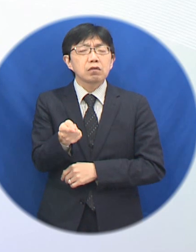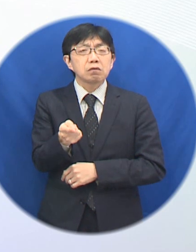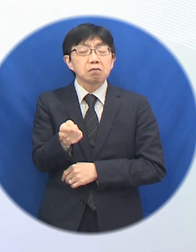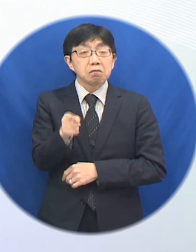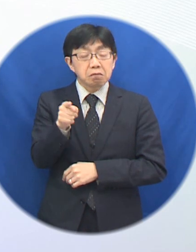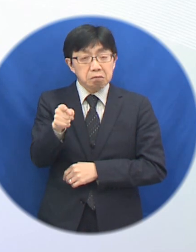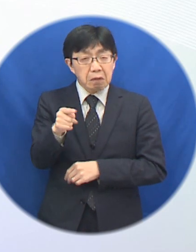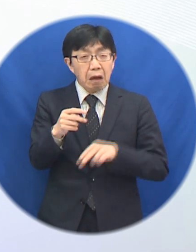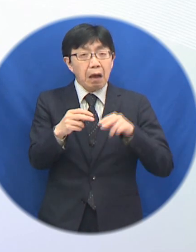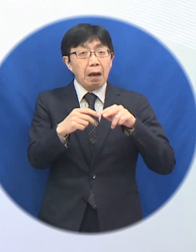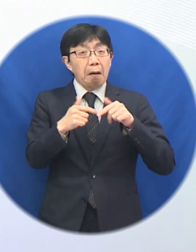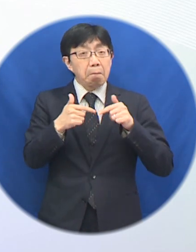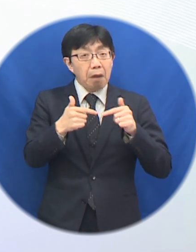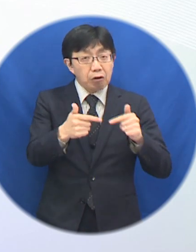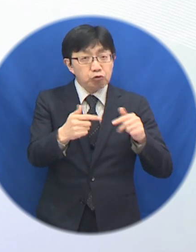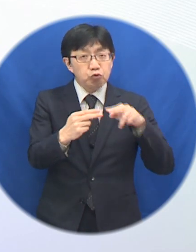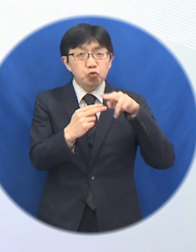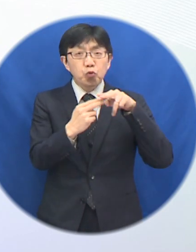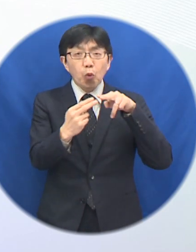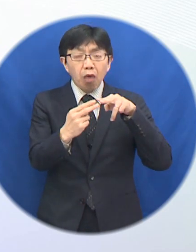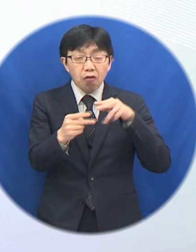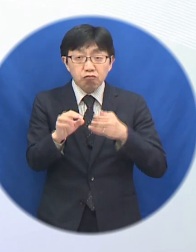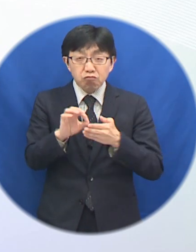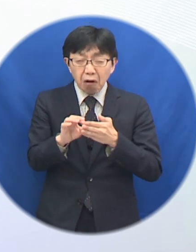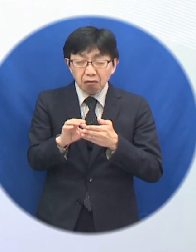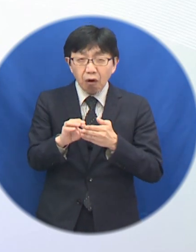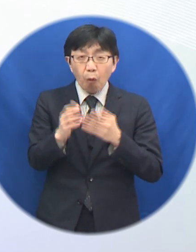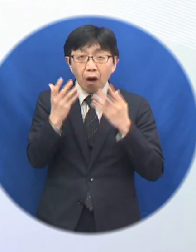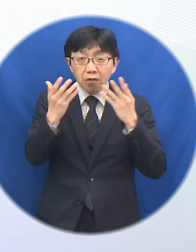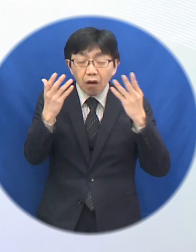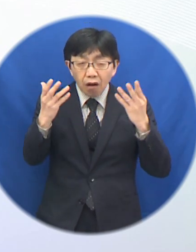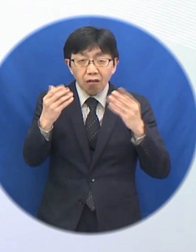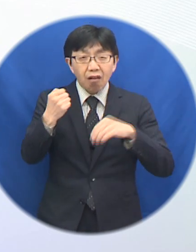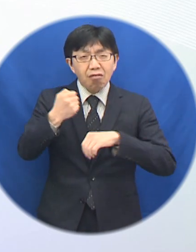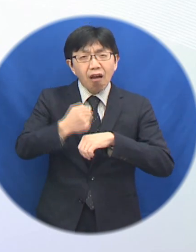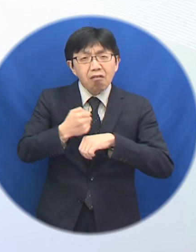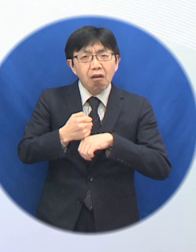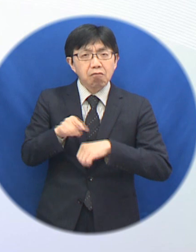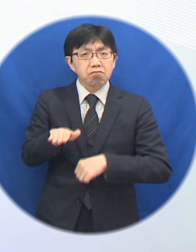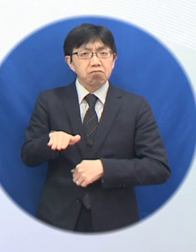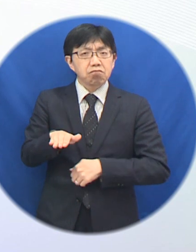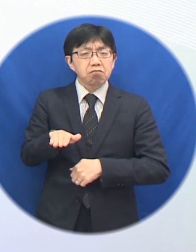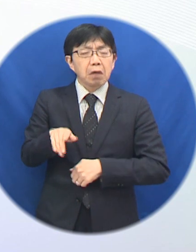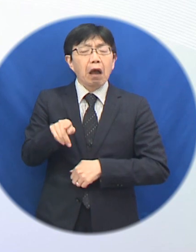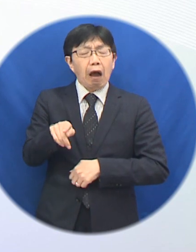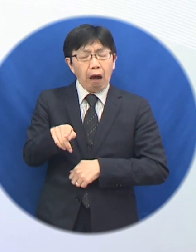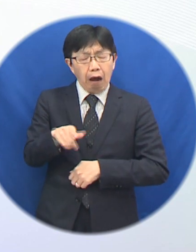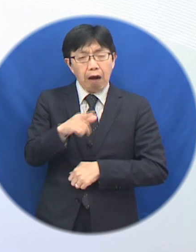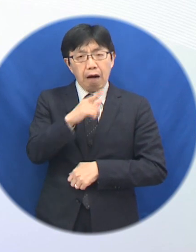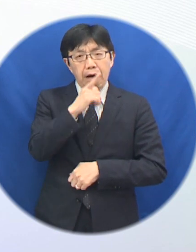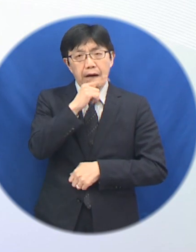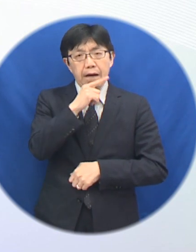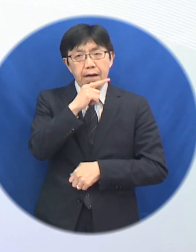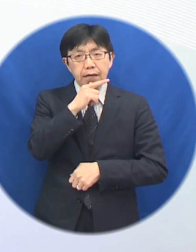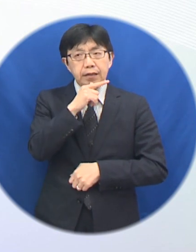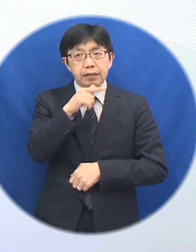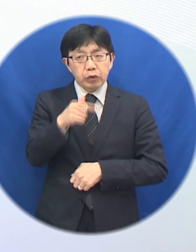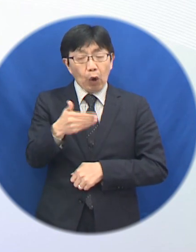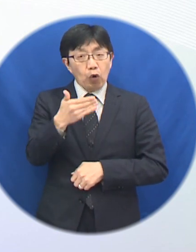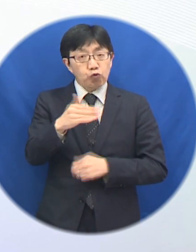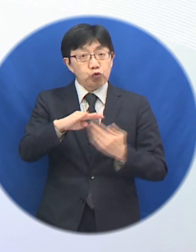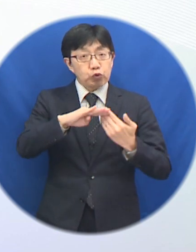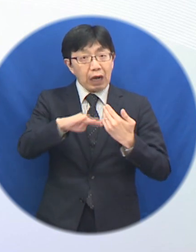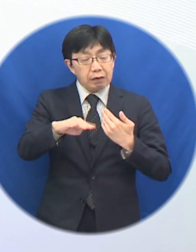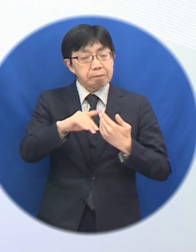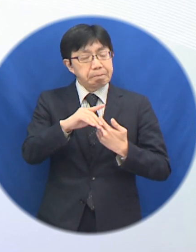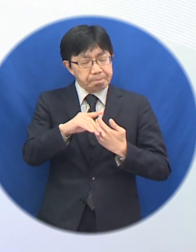や都電を使って離れた浴場を使っているという方もいらっしゃいました。そういう話を伺いましたので、区外でしたが近く